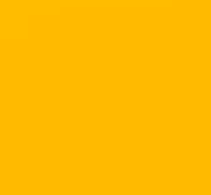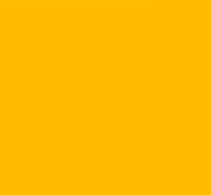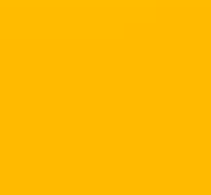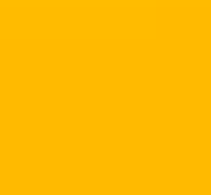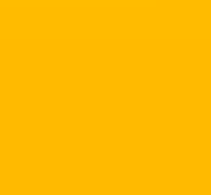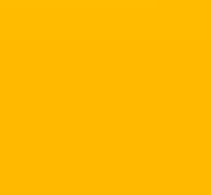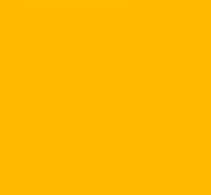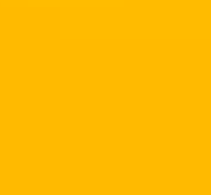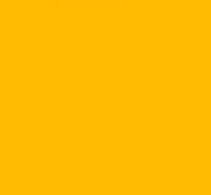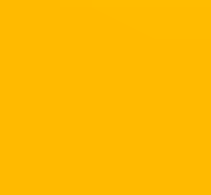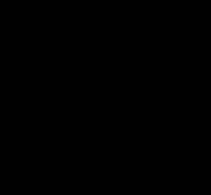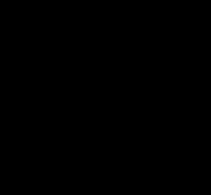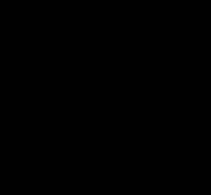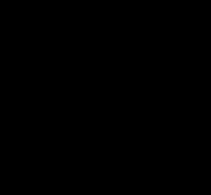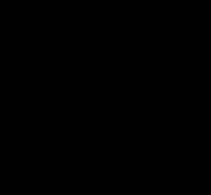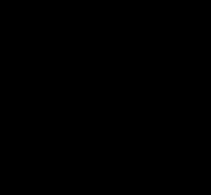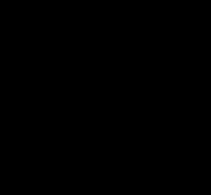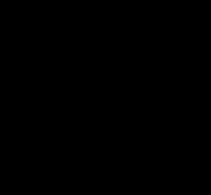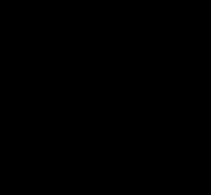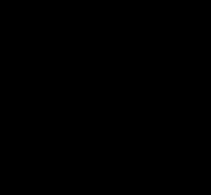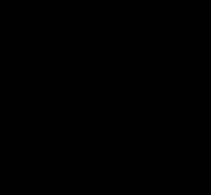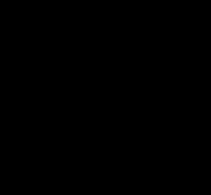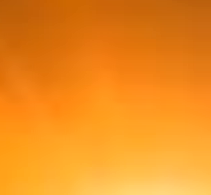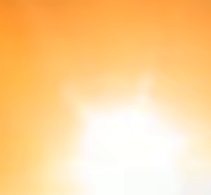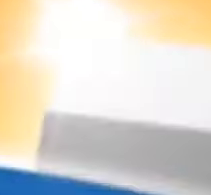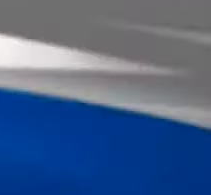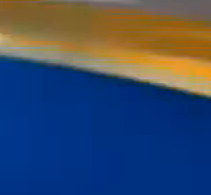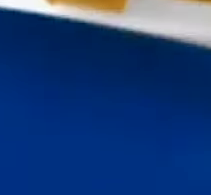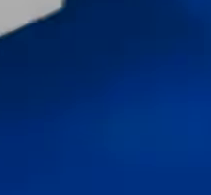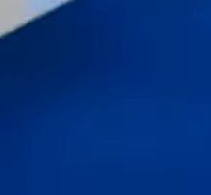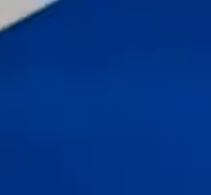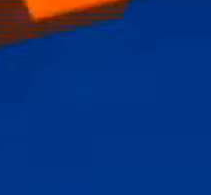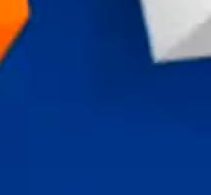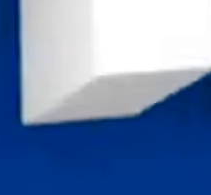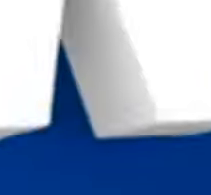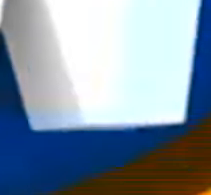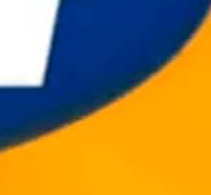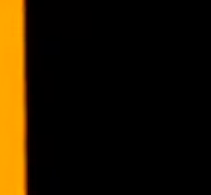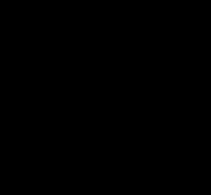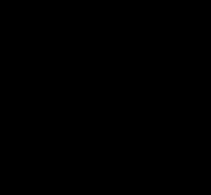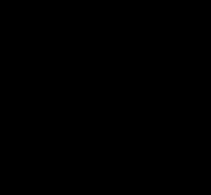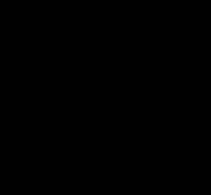ibhizinisi yakho. Everywhere you go, MTN.